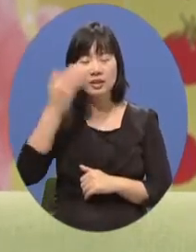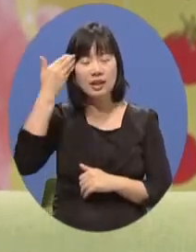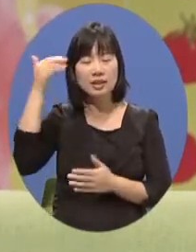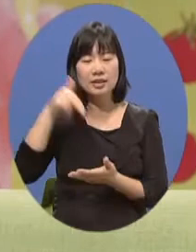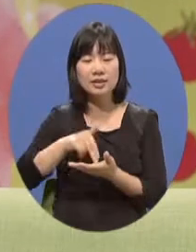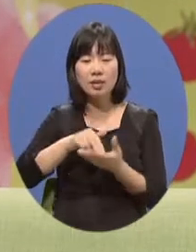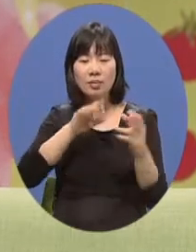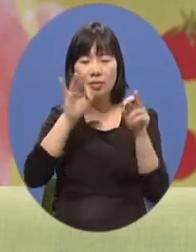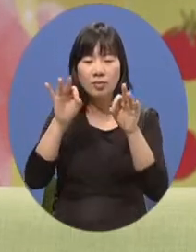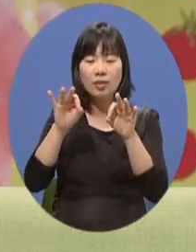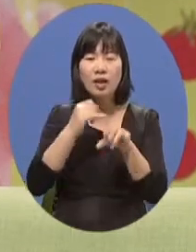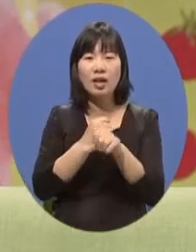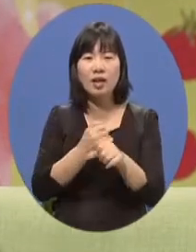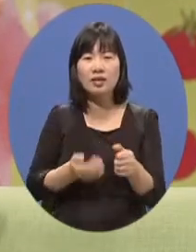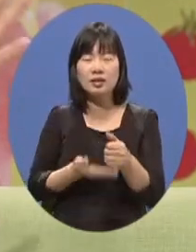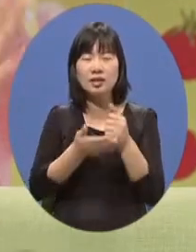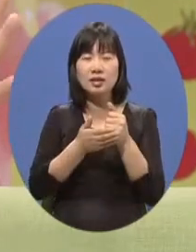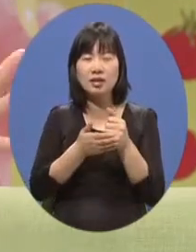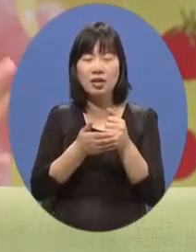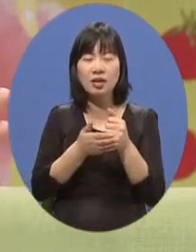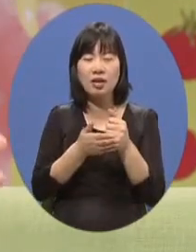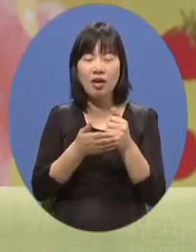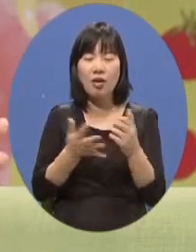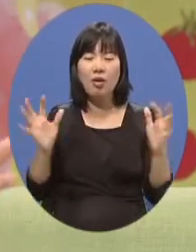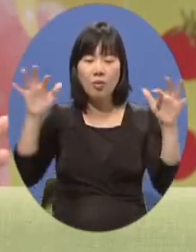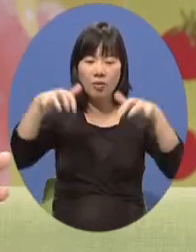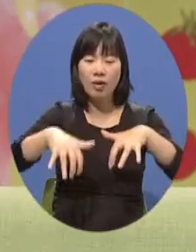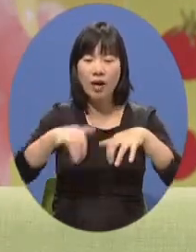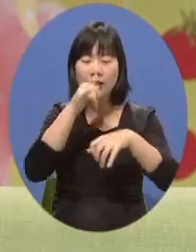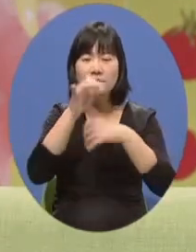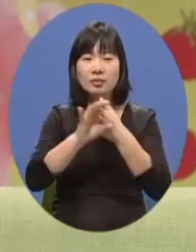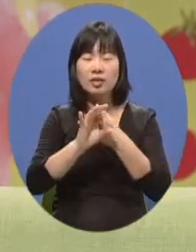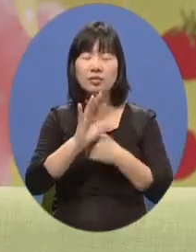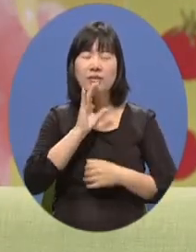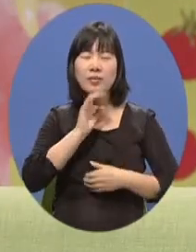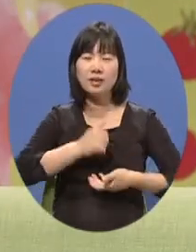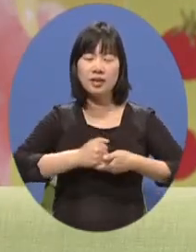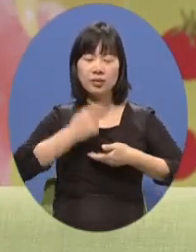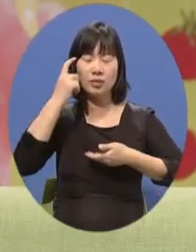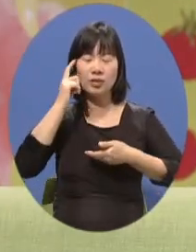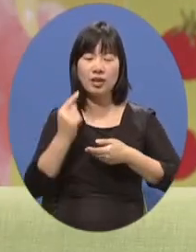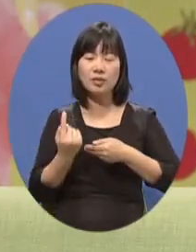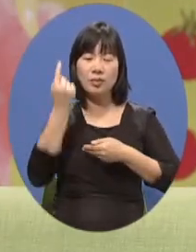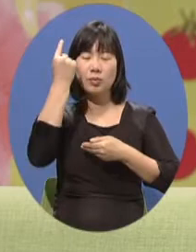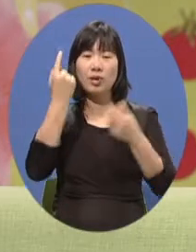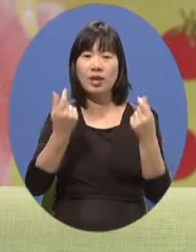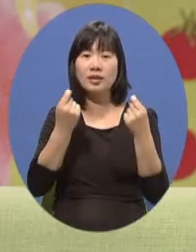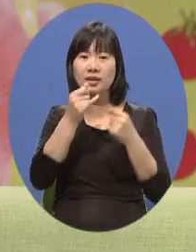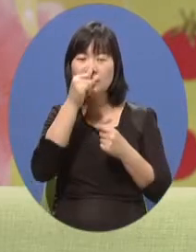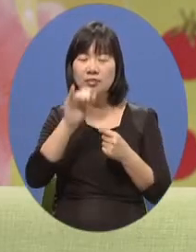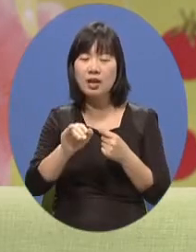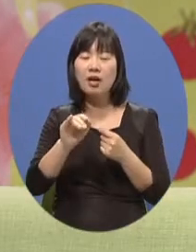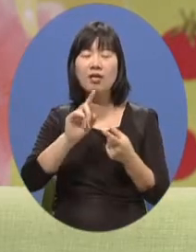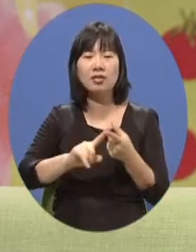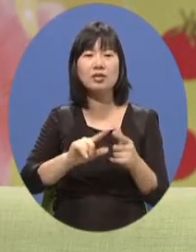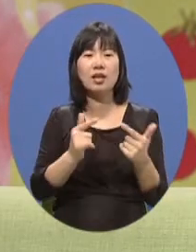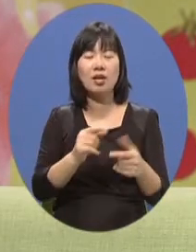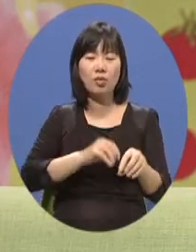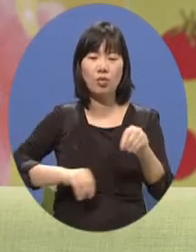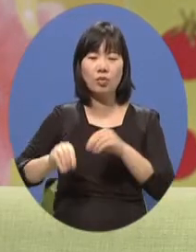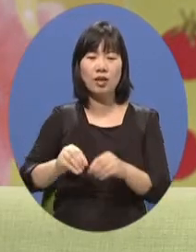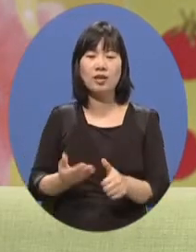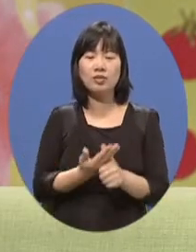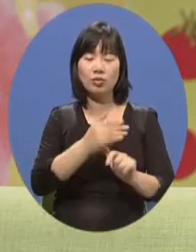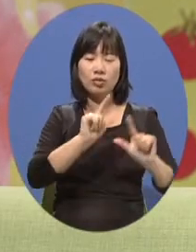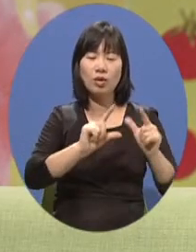상식적으로는 칭찬의 폭포를 쏟아 부어주면 아이가 정말 자존감 높은 아이로 클것 같은데, 그렇지 않다. 그게 오히려